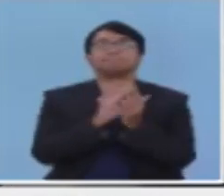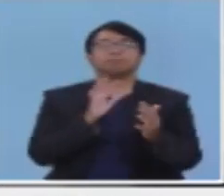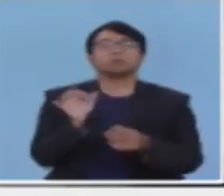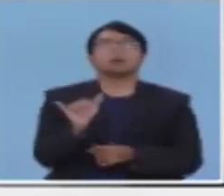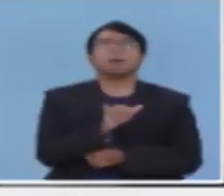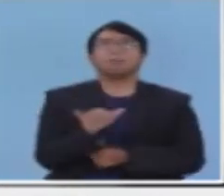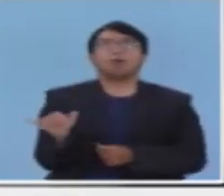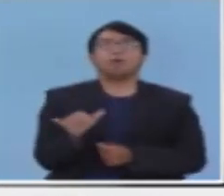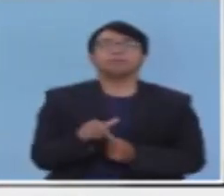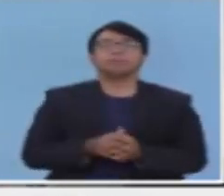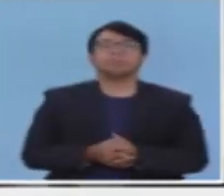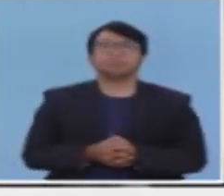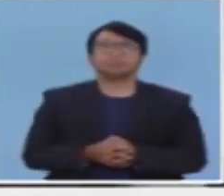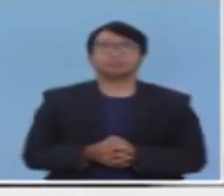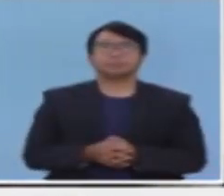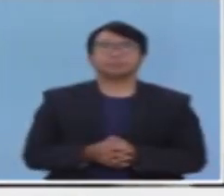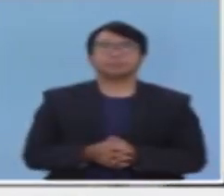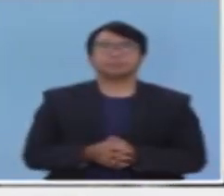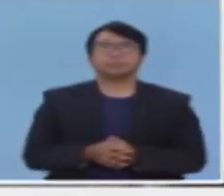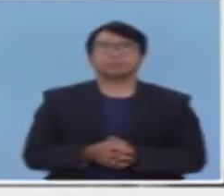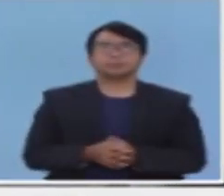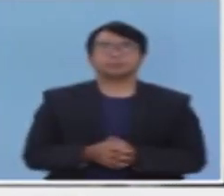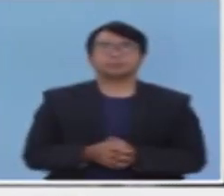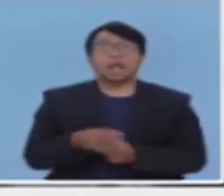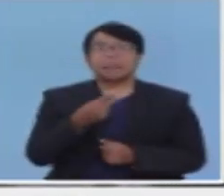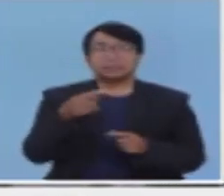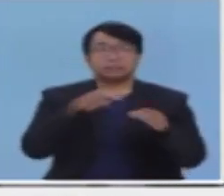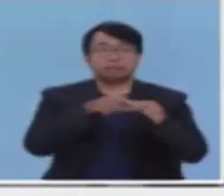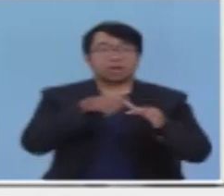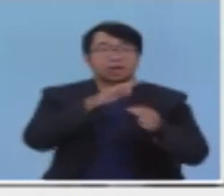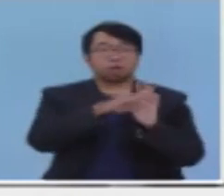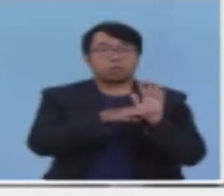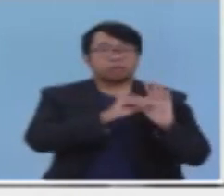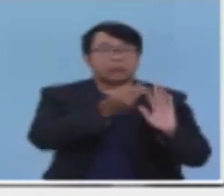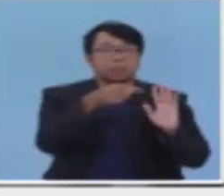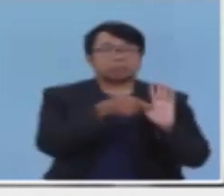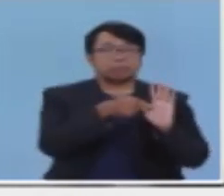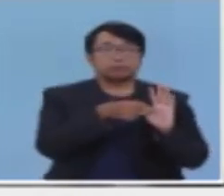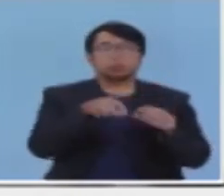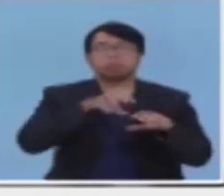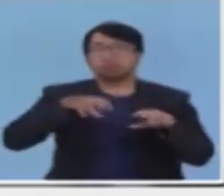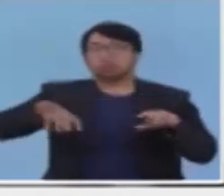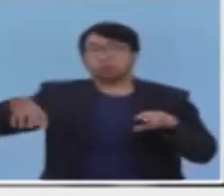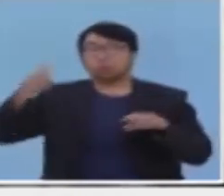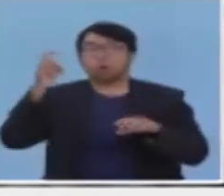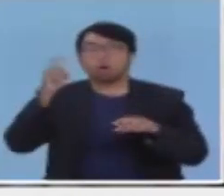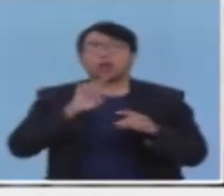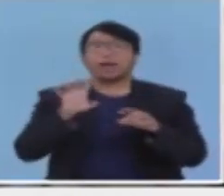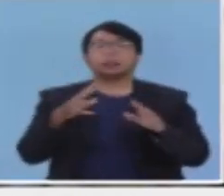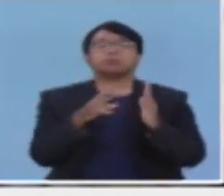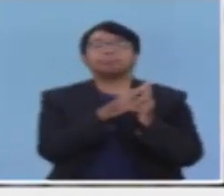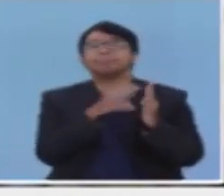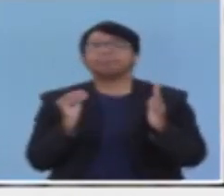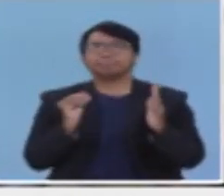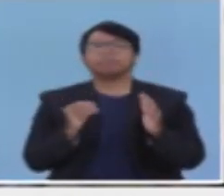akan mengadopsi Pergub DKI dan mudah-mudahan nanti dalam proses akan diturunkan jadi perwali